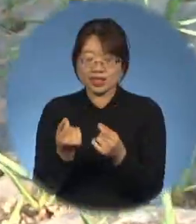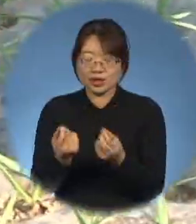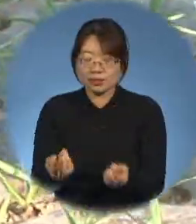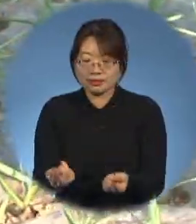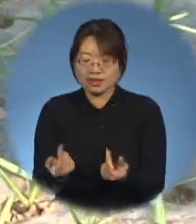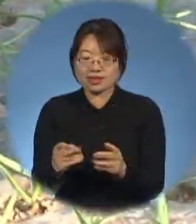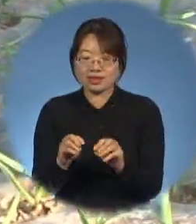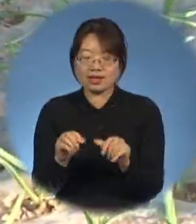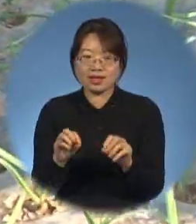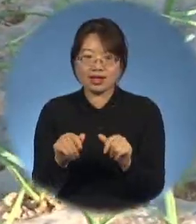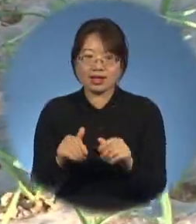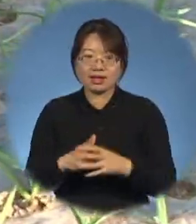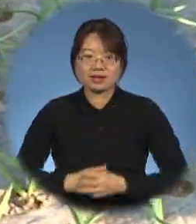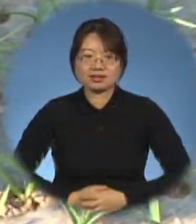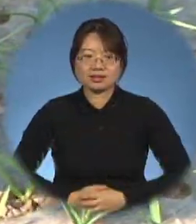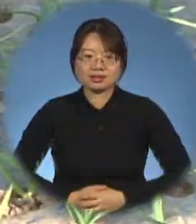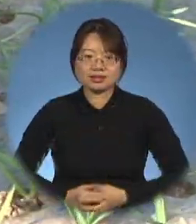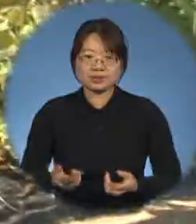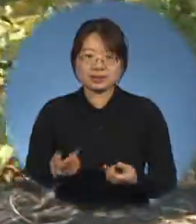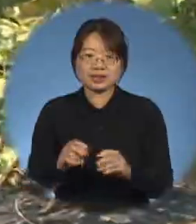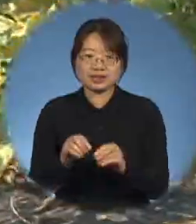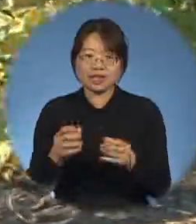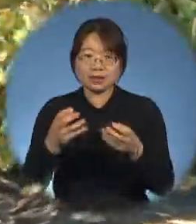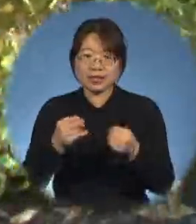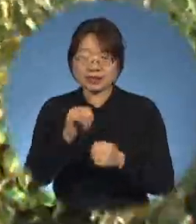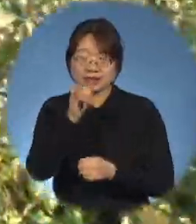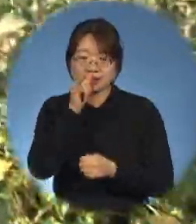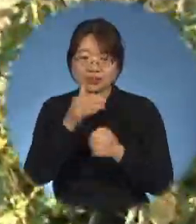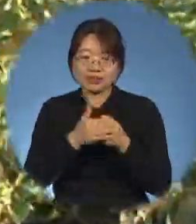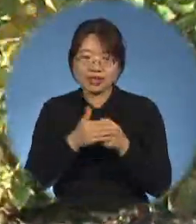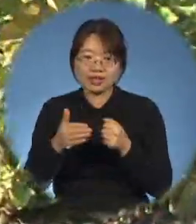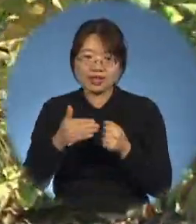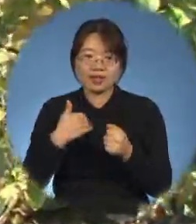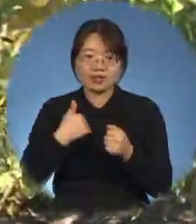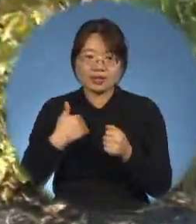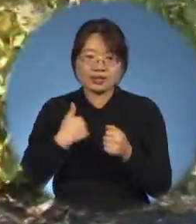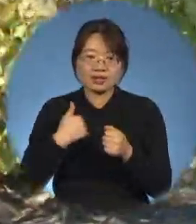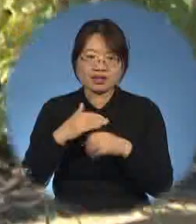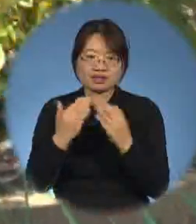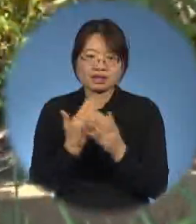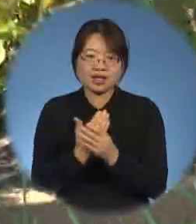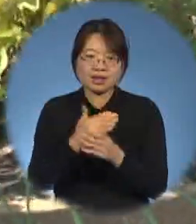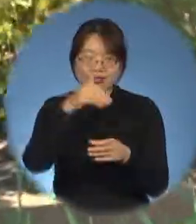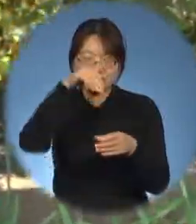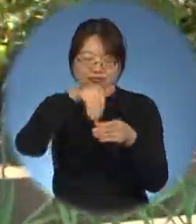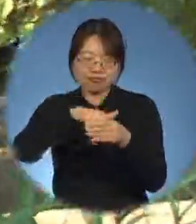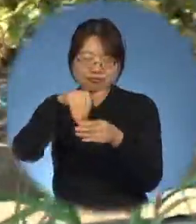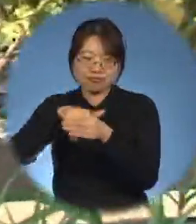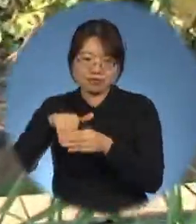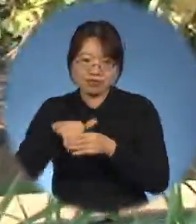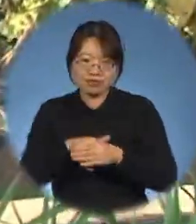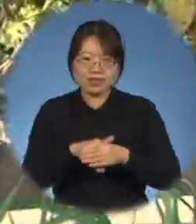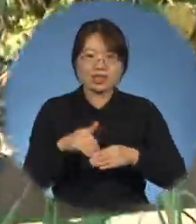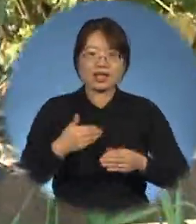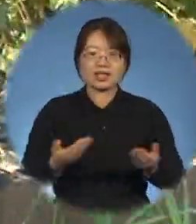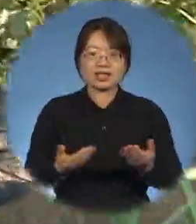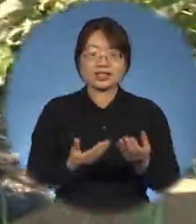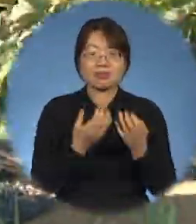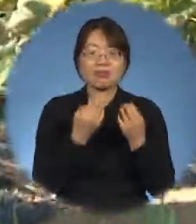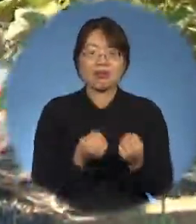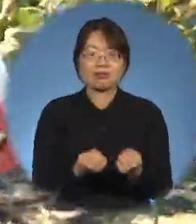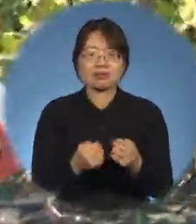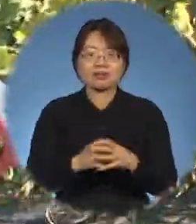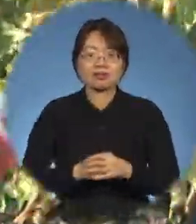땅 핑 점 빈 타임 안에 그래야 포트가 내가 때를 다소 가감 각종 게 내가 이리 만에